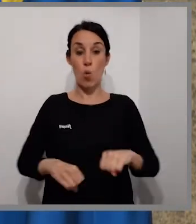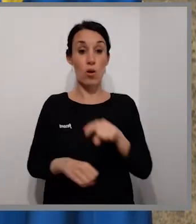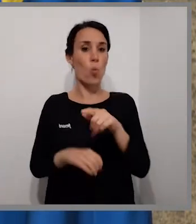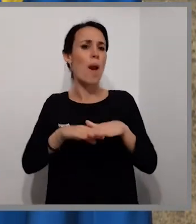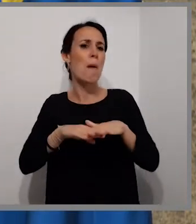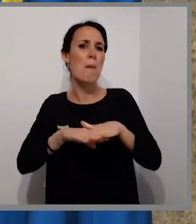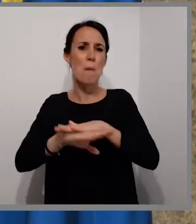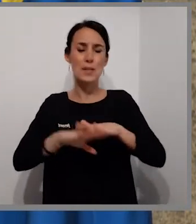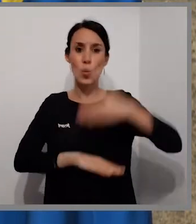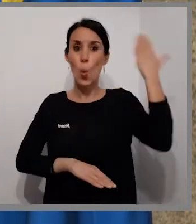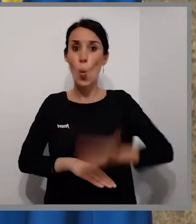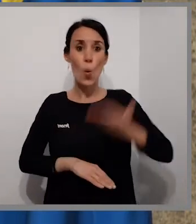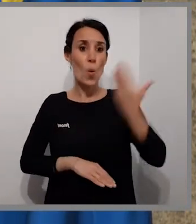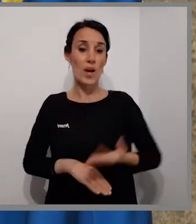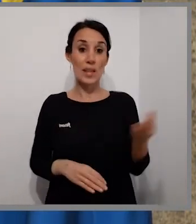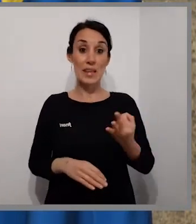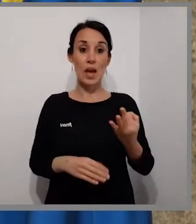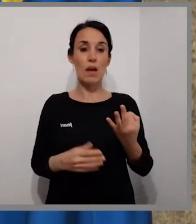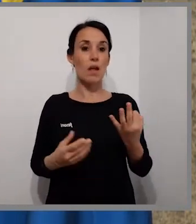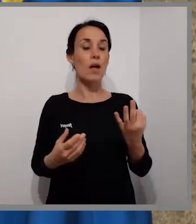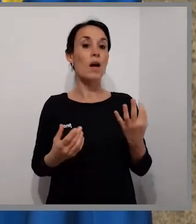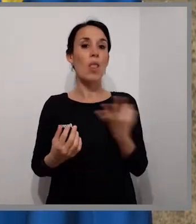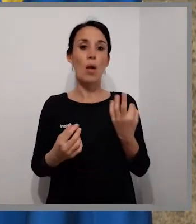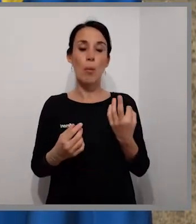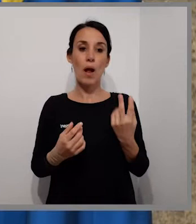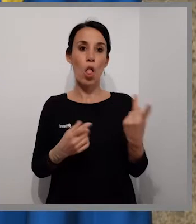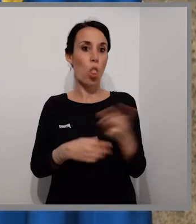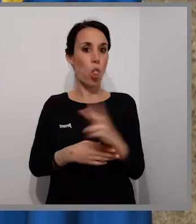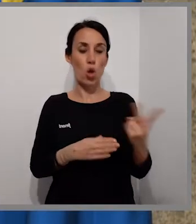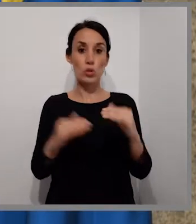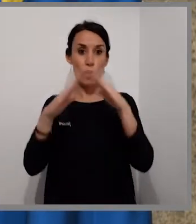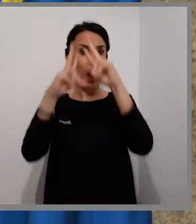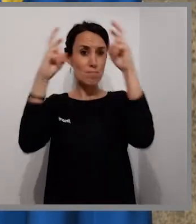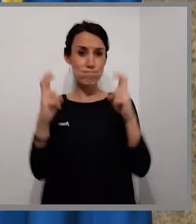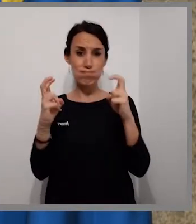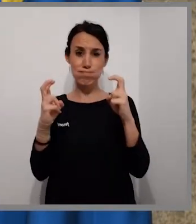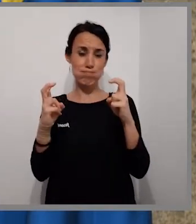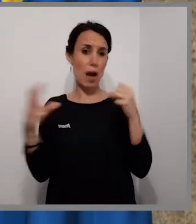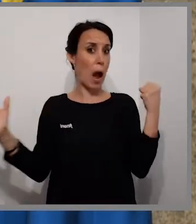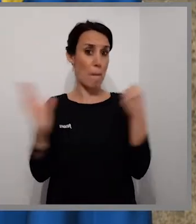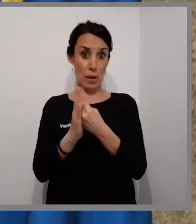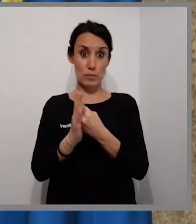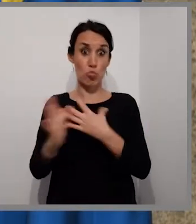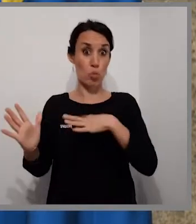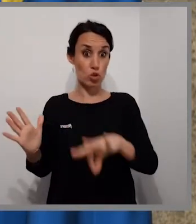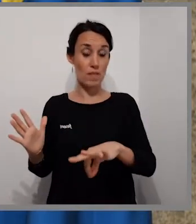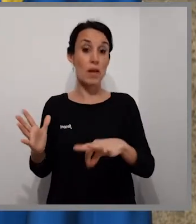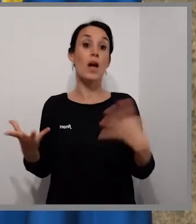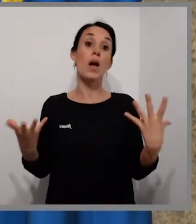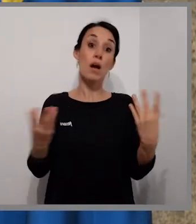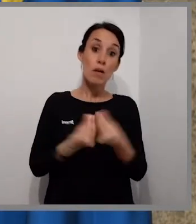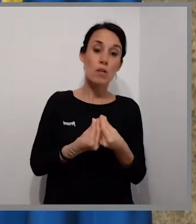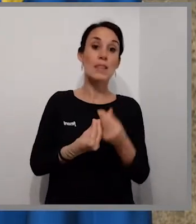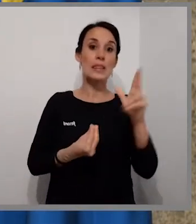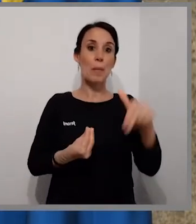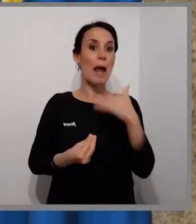És fonamental en aquests moments conjugar, per una banda, el confinament més ample possible junt amb